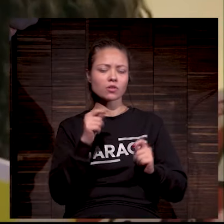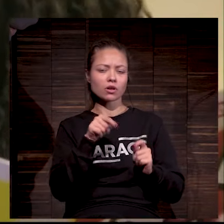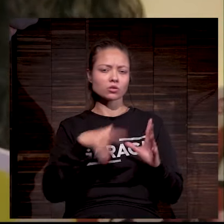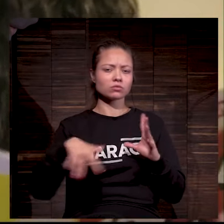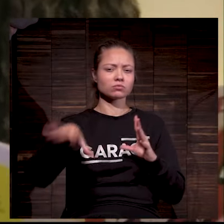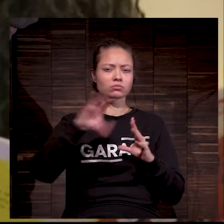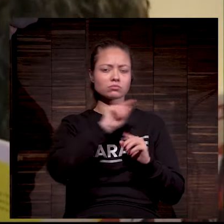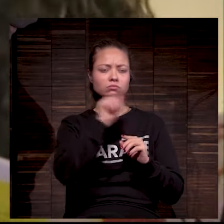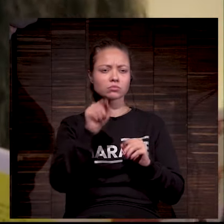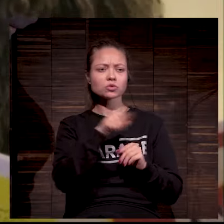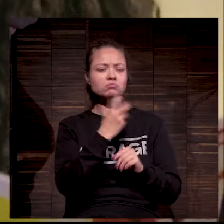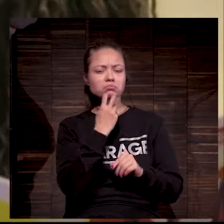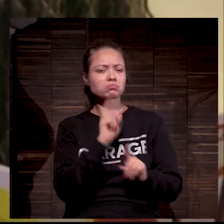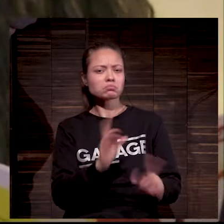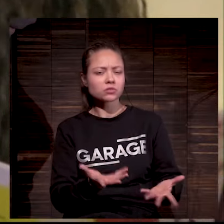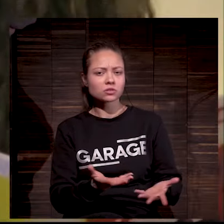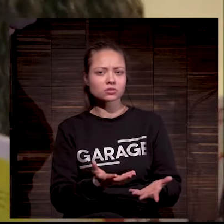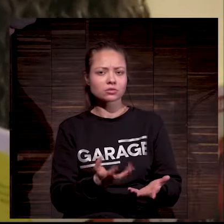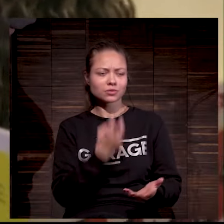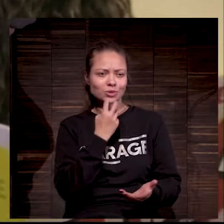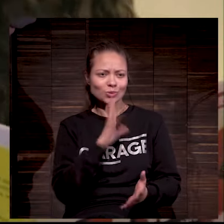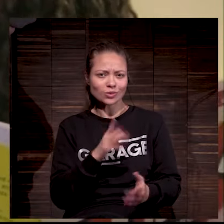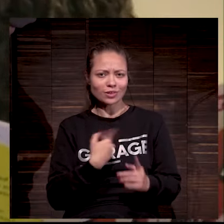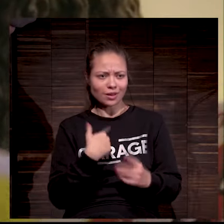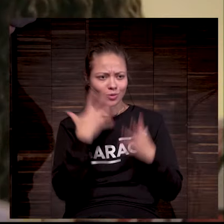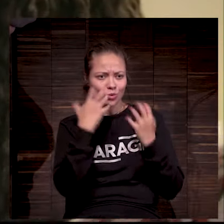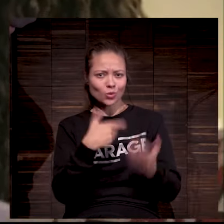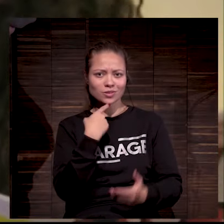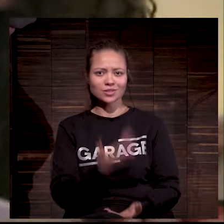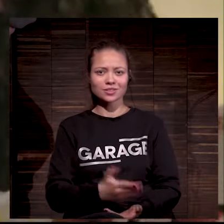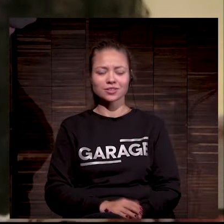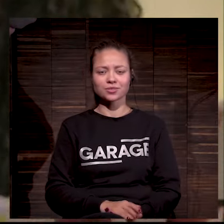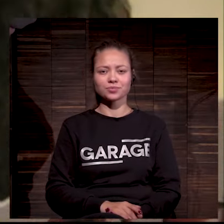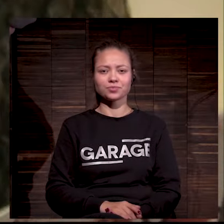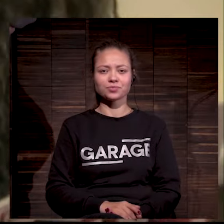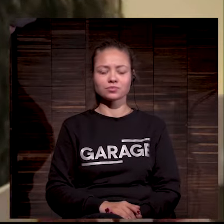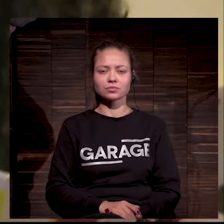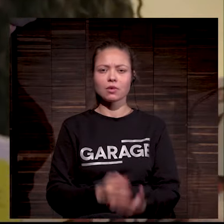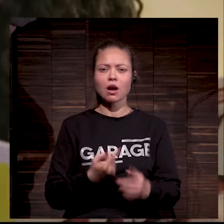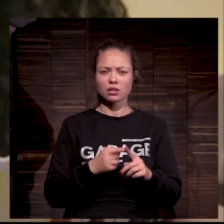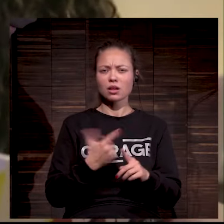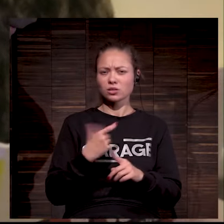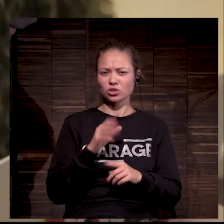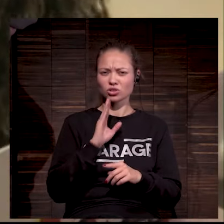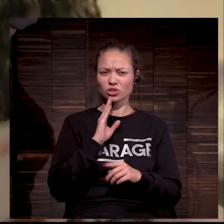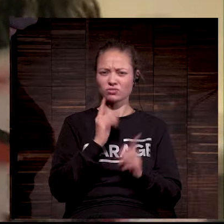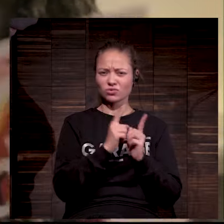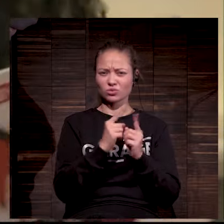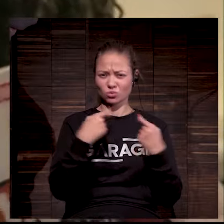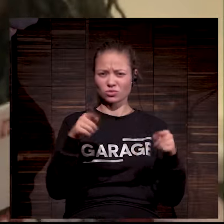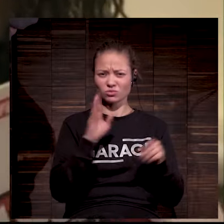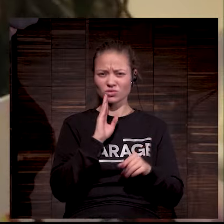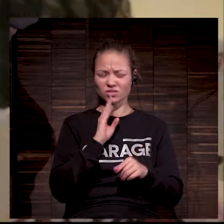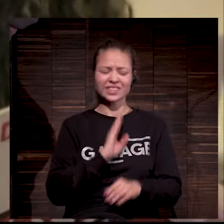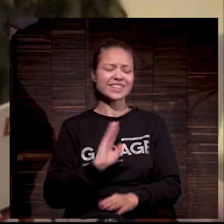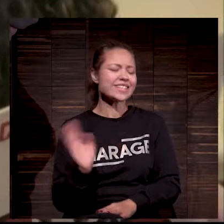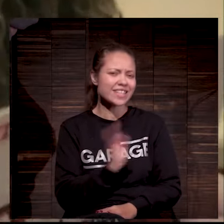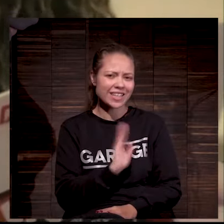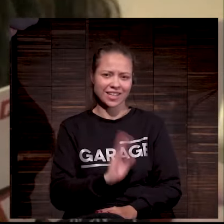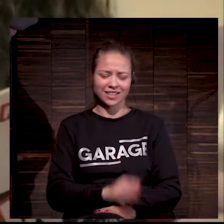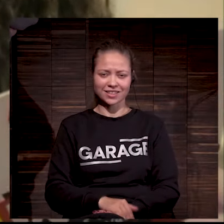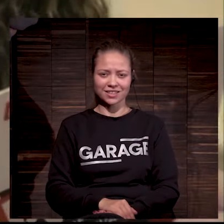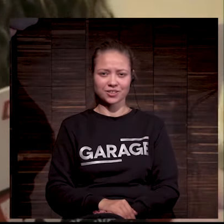происходит и над чем смеешься не смеси я серьезно это где женщины встречаются с другими женщинами не